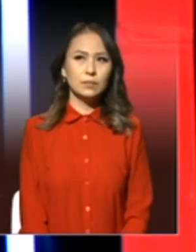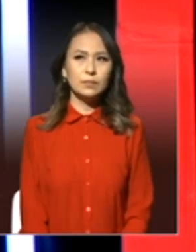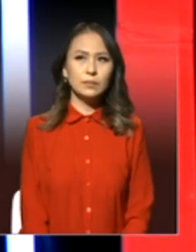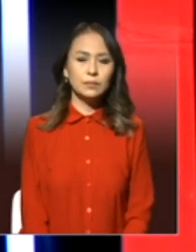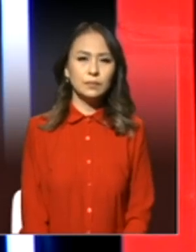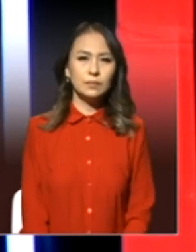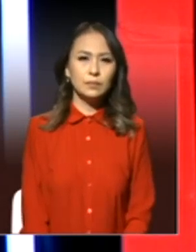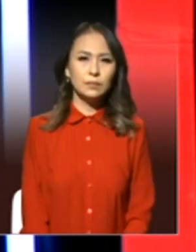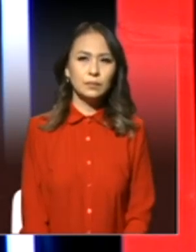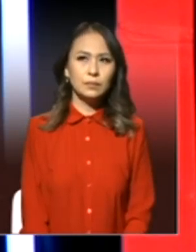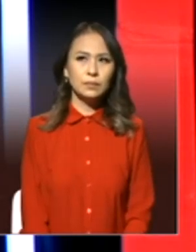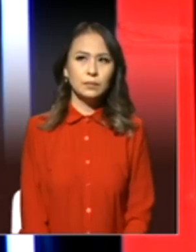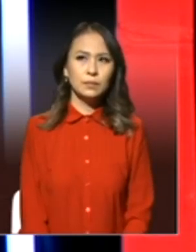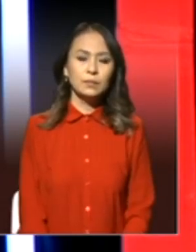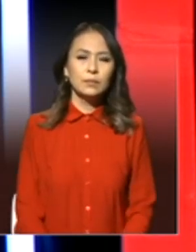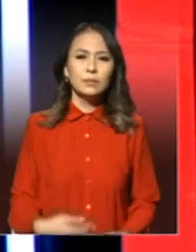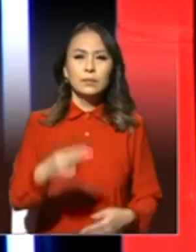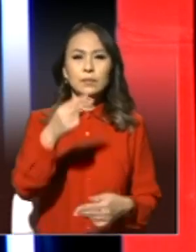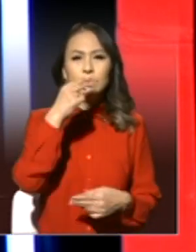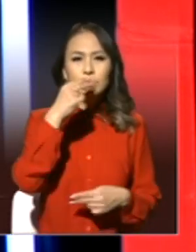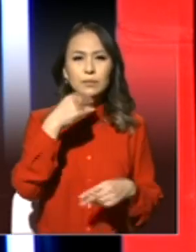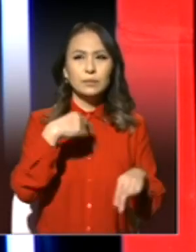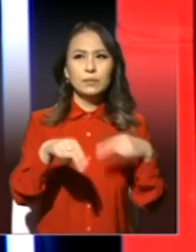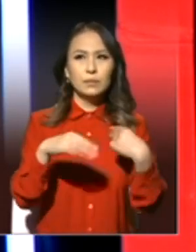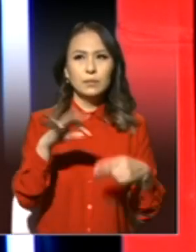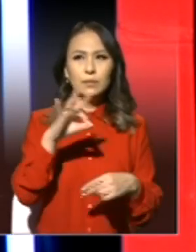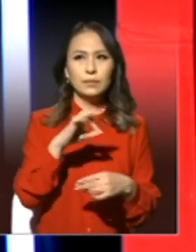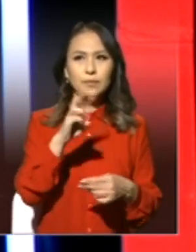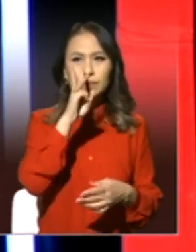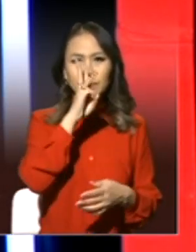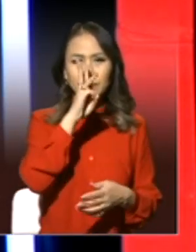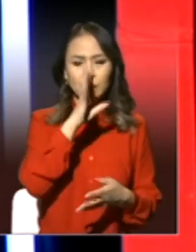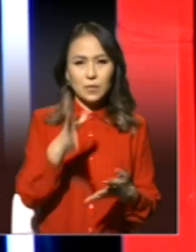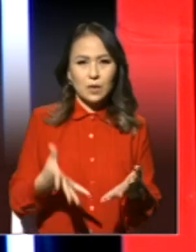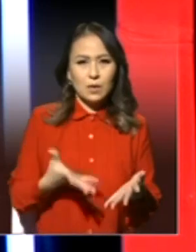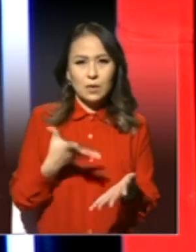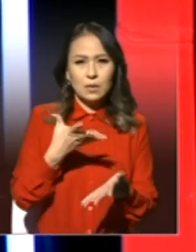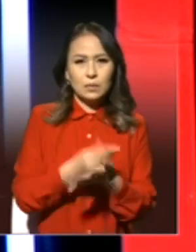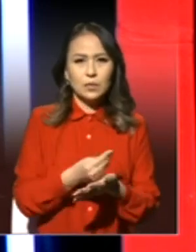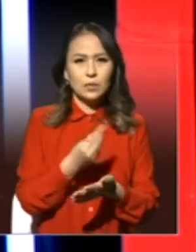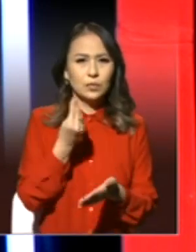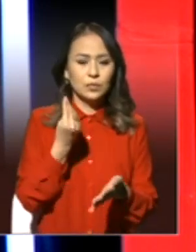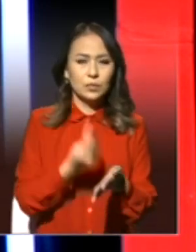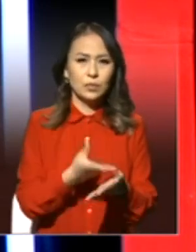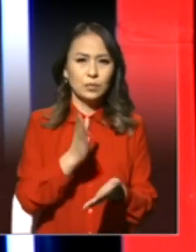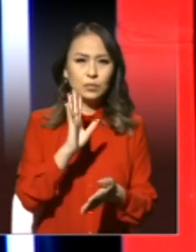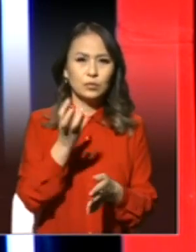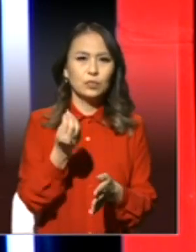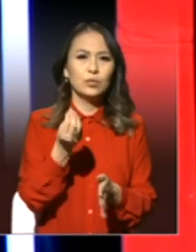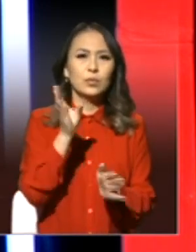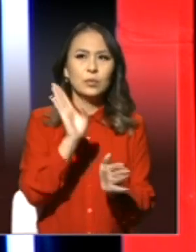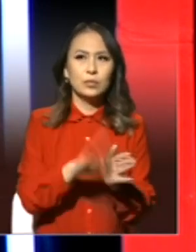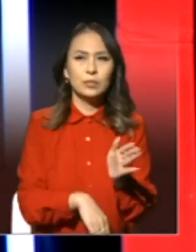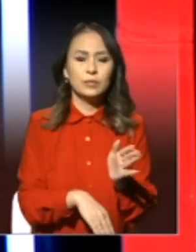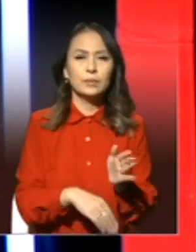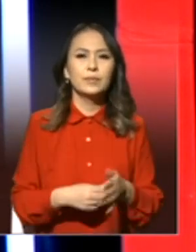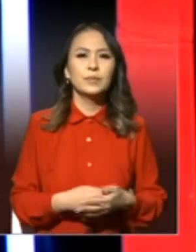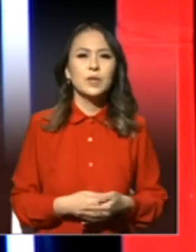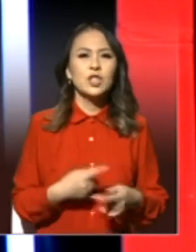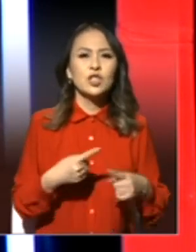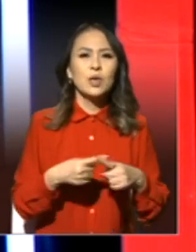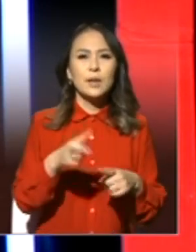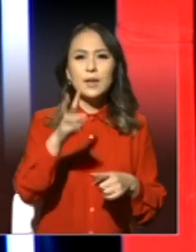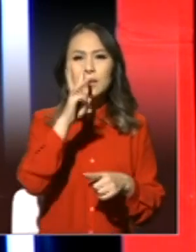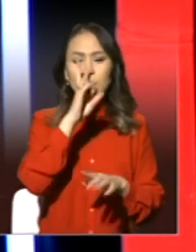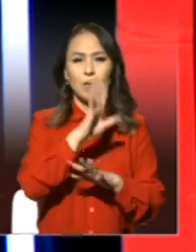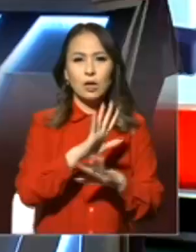мынау өзі онсыз да азық түліктің жарты жалақысын азық түлікке жұмсайтын ел үшін бүгін қалтасын ауыр салмақ болайын деп тұр ғой. Жарты жалақысы емес,